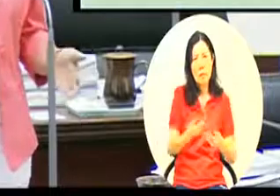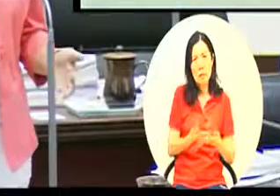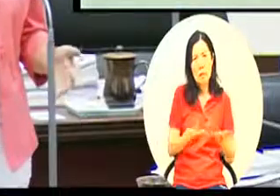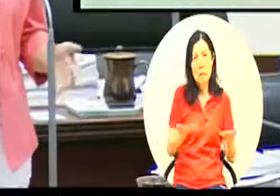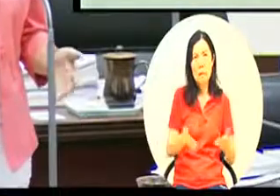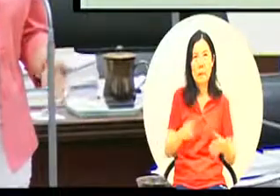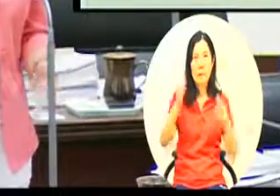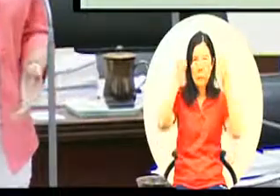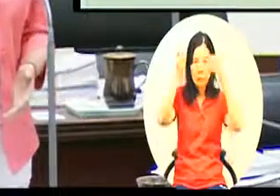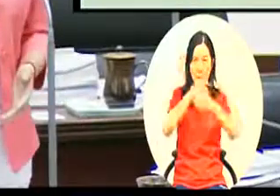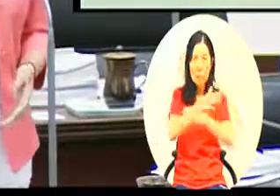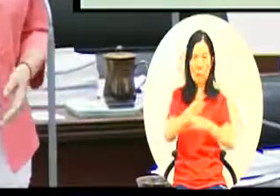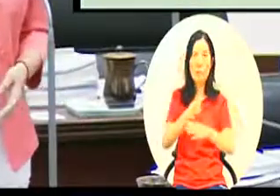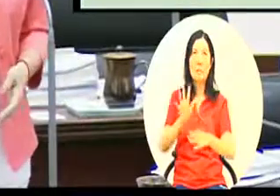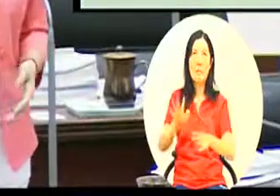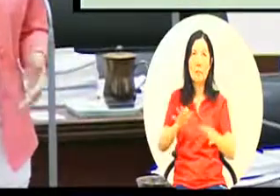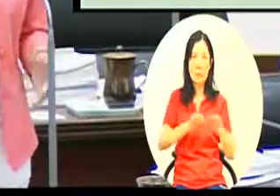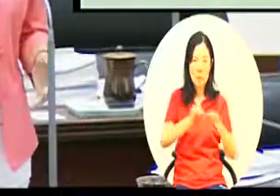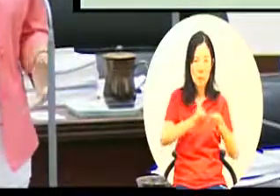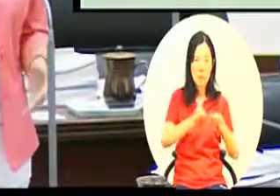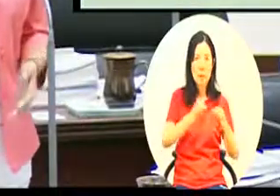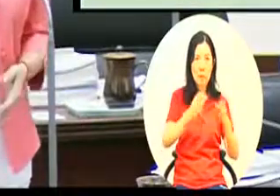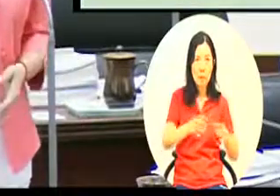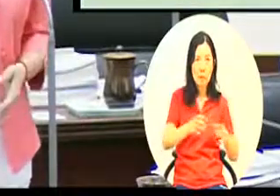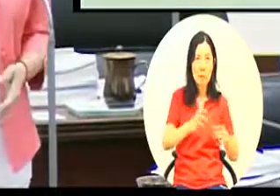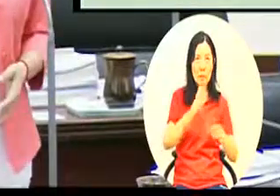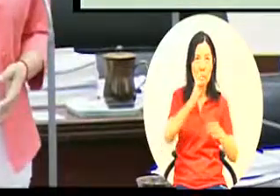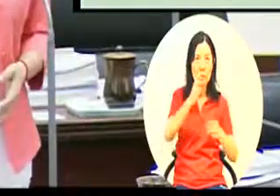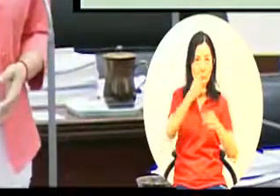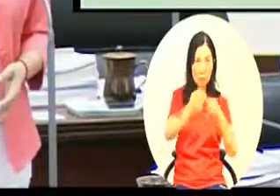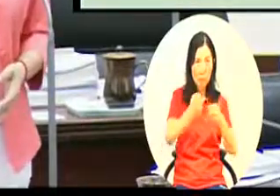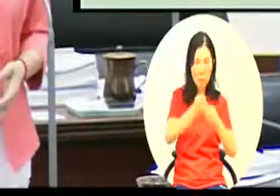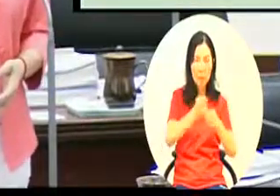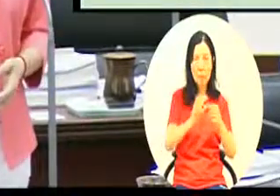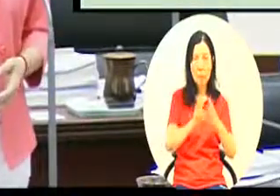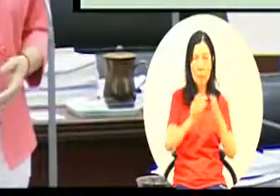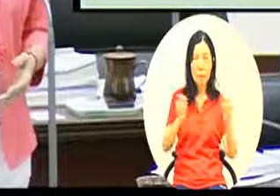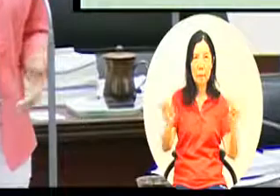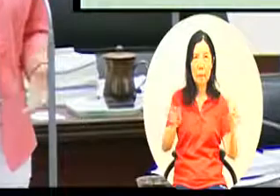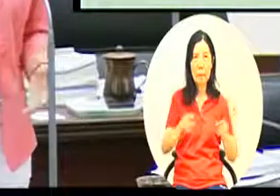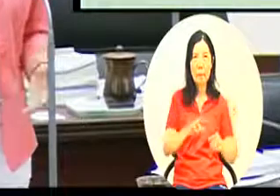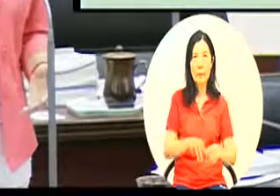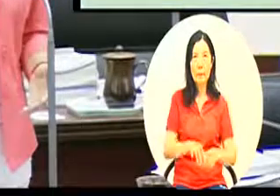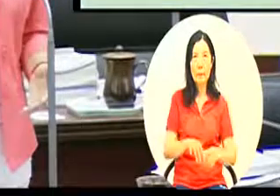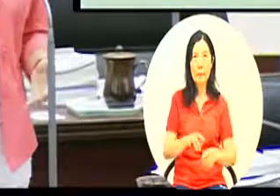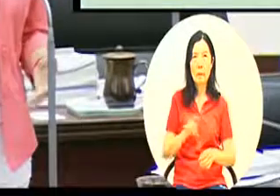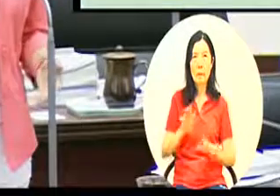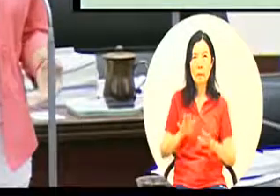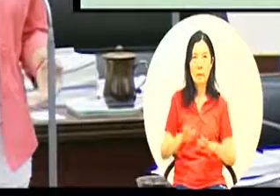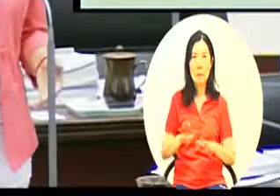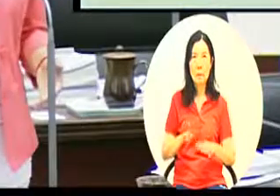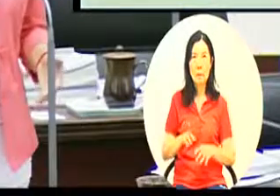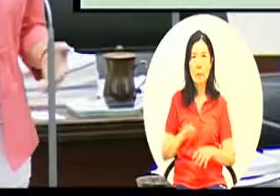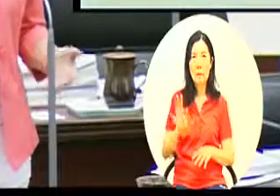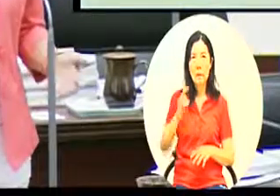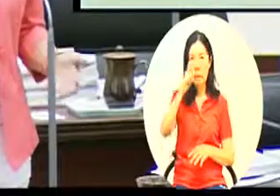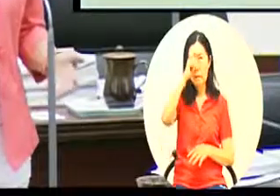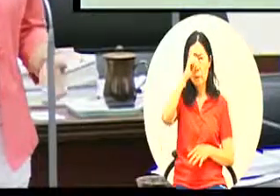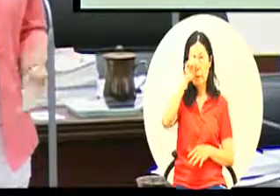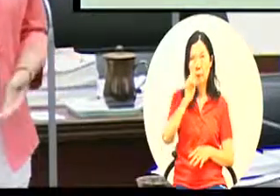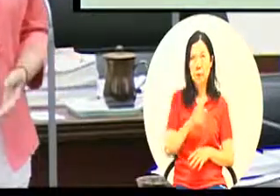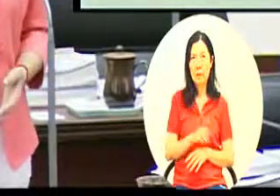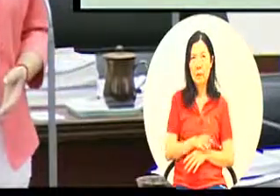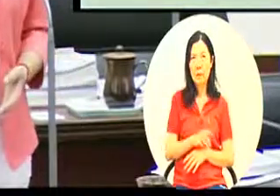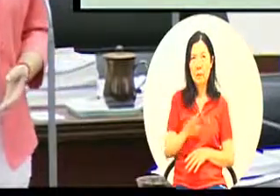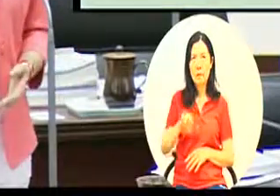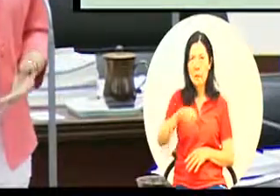高雄县，他们就已经经营了，经营了二十几年之久哈。那我们现在呢，不希望说他们